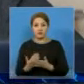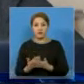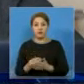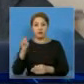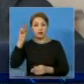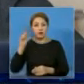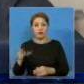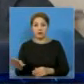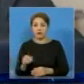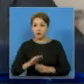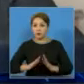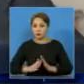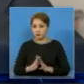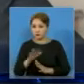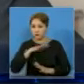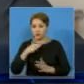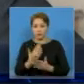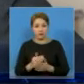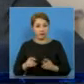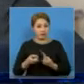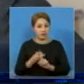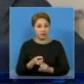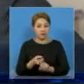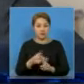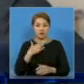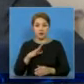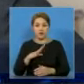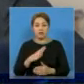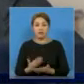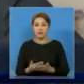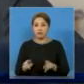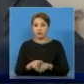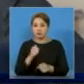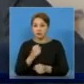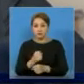оқушы балалардың, балалардың көбейіп жатқанына байланысты ұсыныстар саған болатын. Енді сол жұмыс